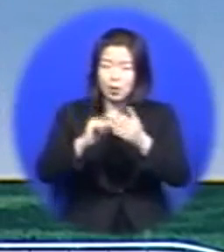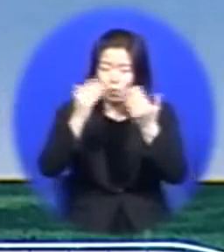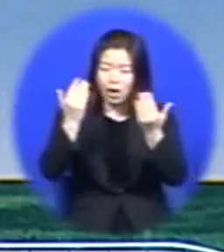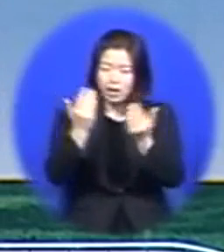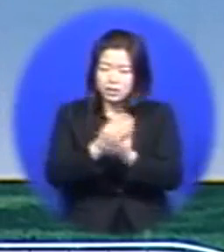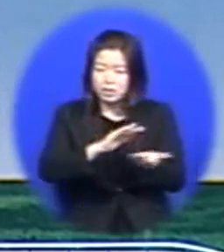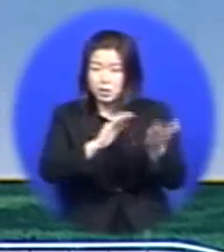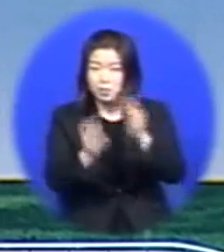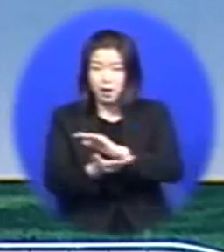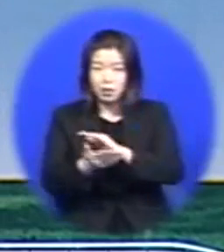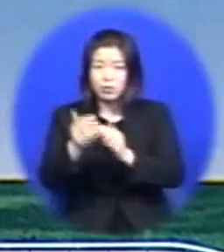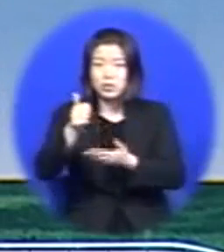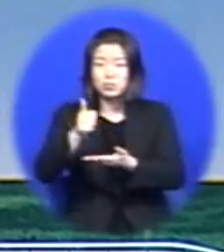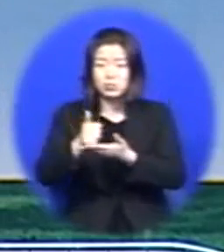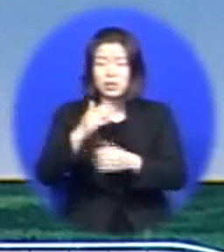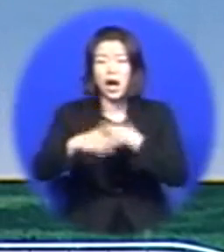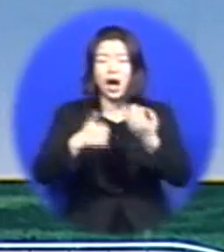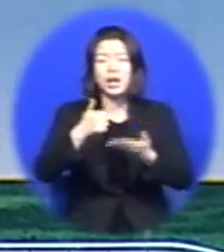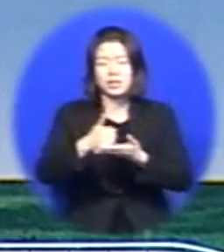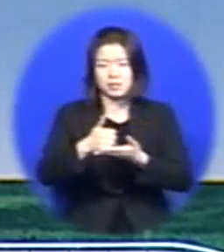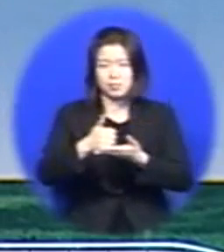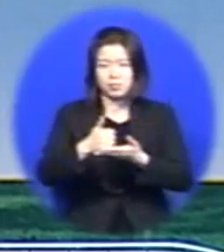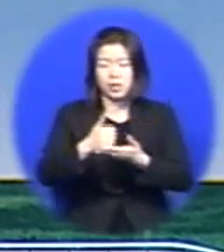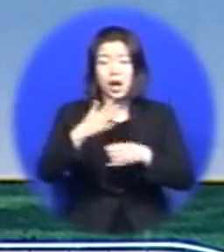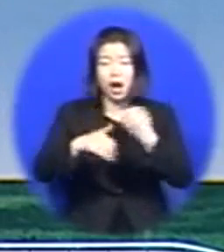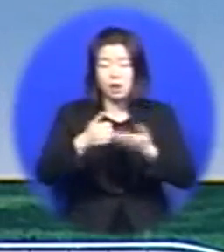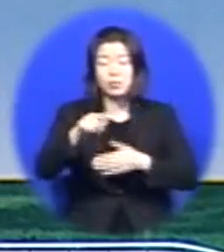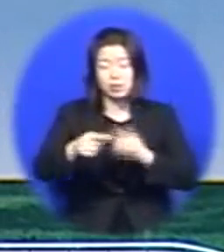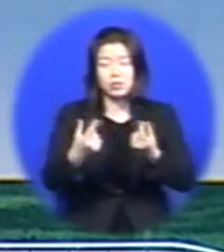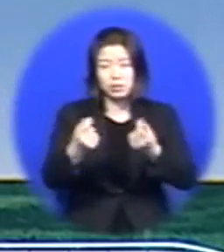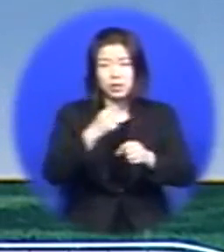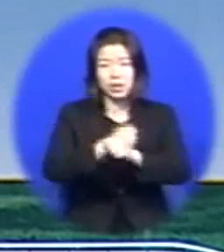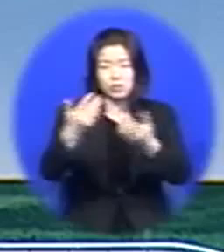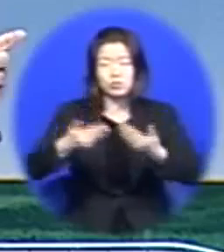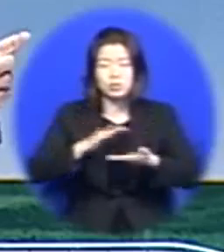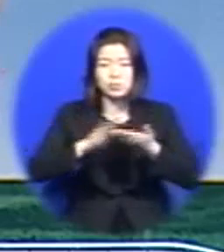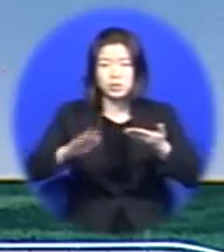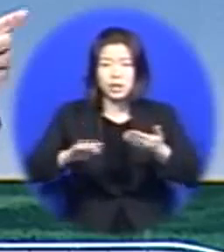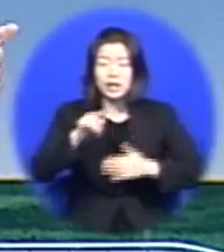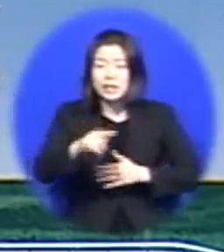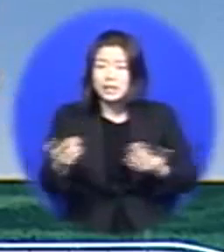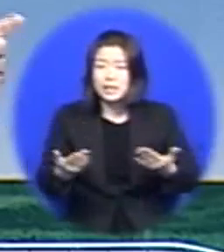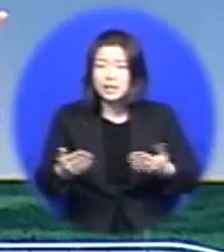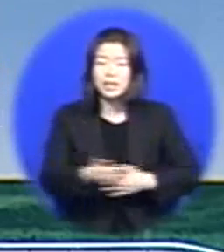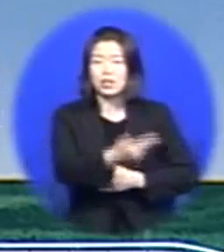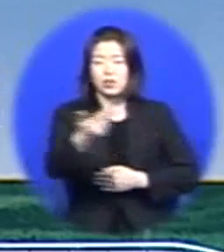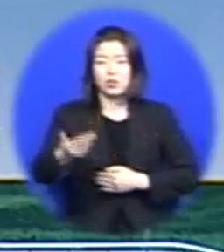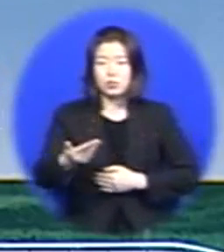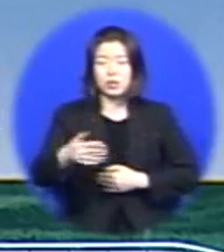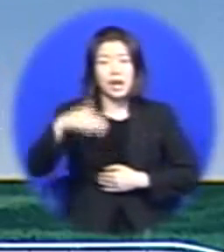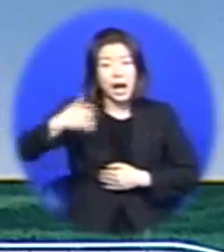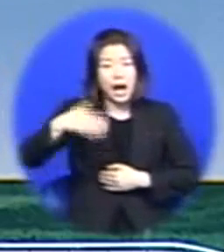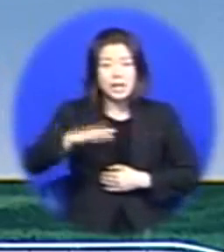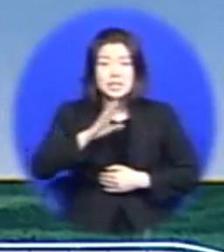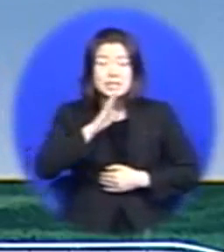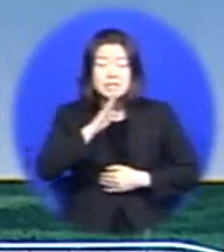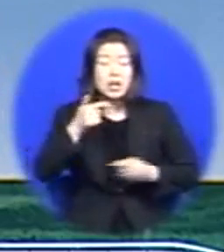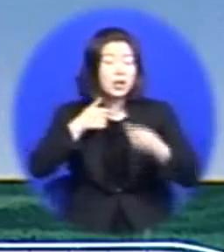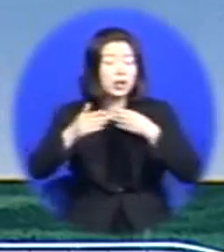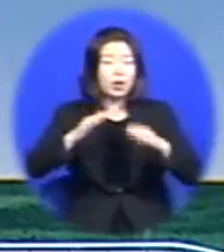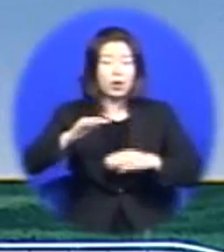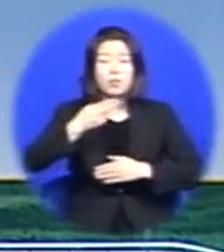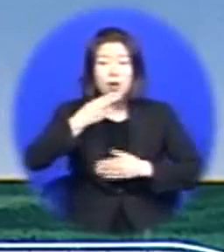뒤바꿔 주실 분은 하나님이세요. 하나님이 그렇게 하세요. 이 일이 여러분에게 아직까지 실제로 경험되지 않았다고